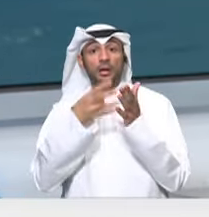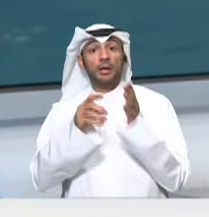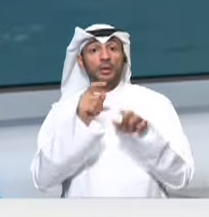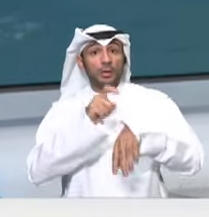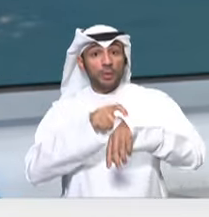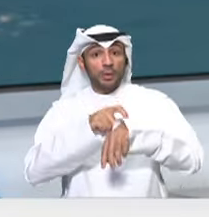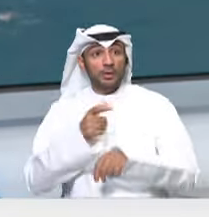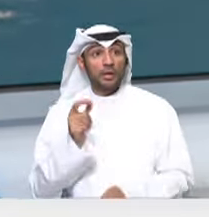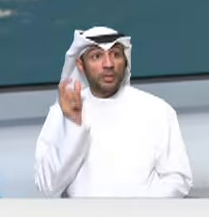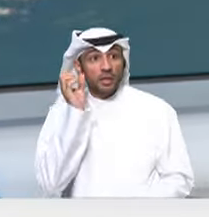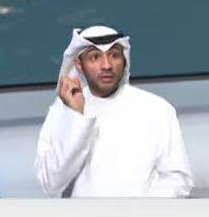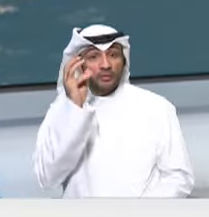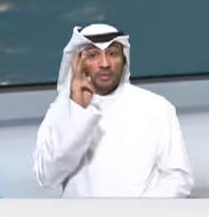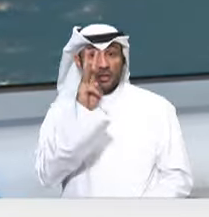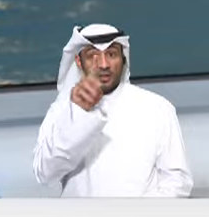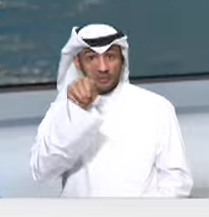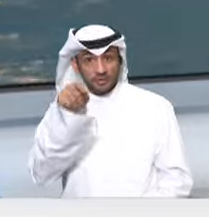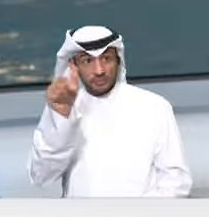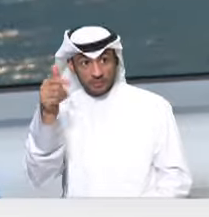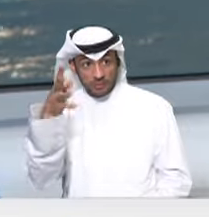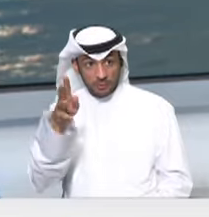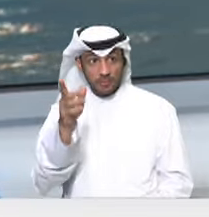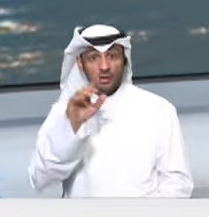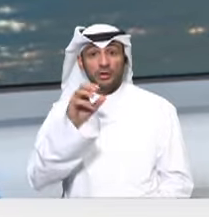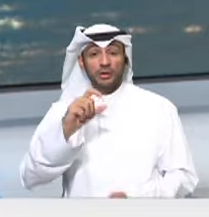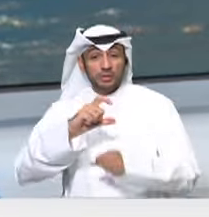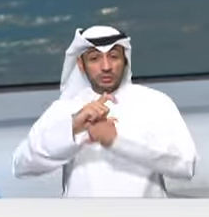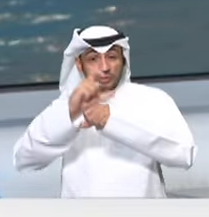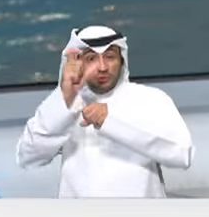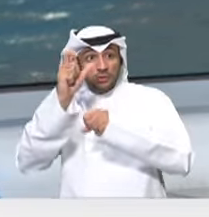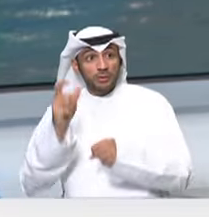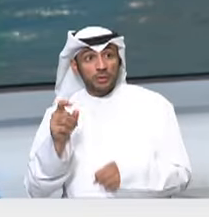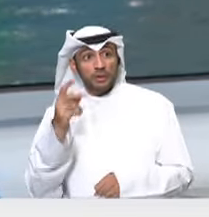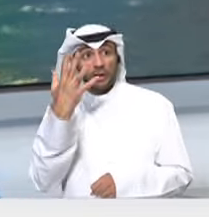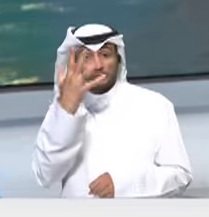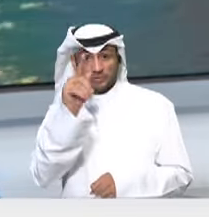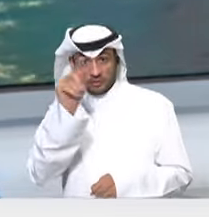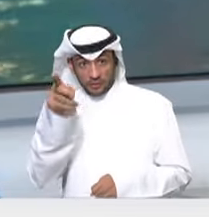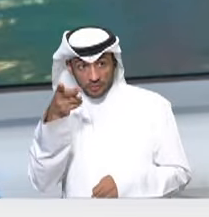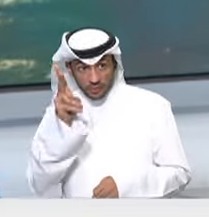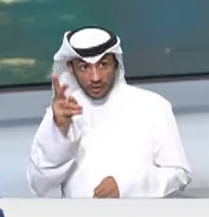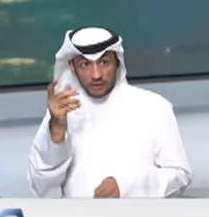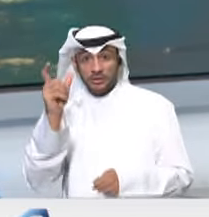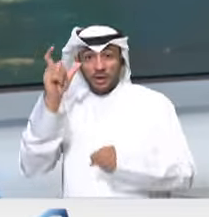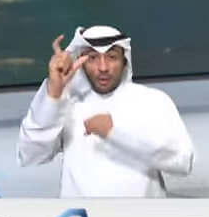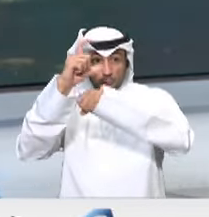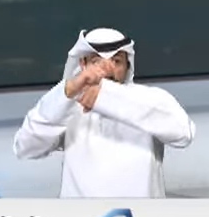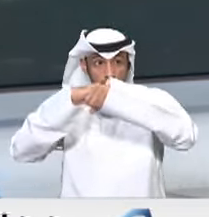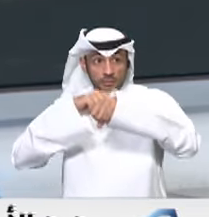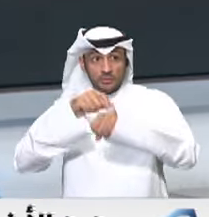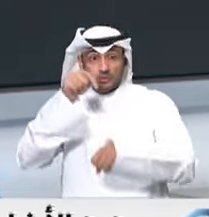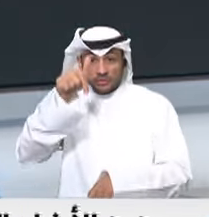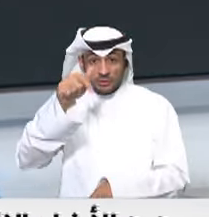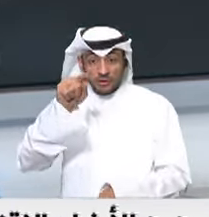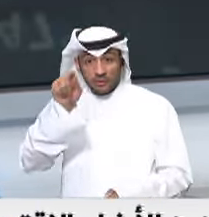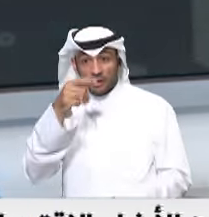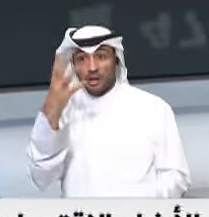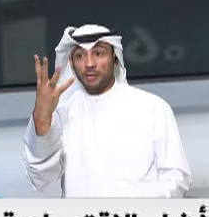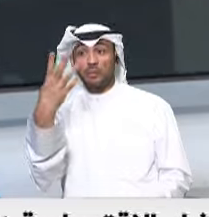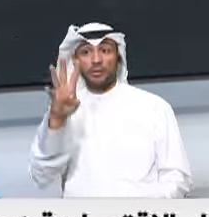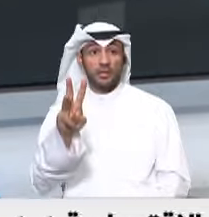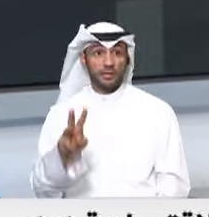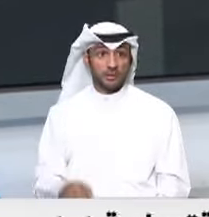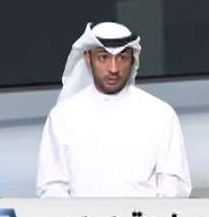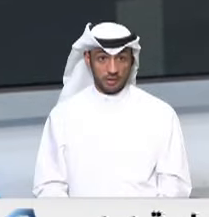346 والشروق الساعه 5 و12 دقيقه والمغرب الساعه 6 و34 دقيقه اما الطقس المتوقع